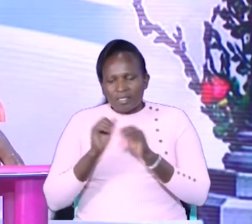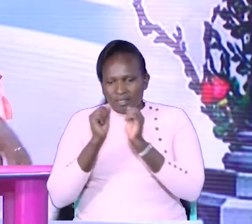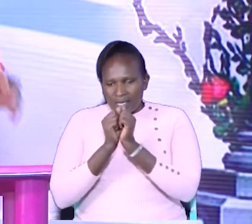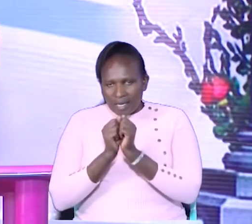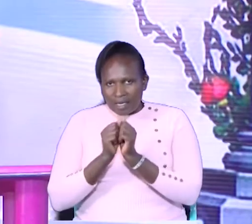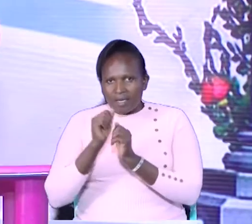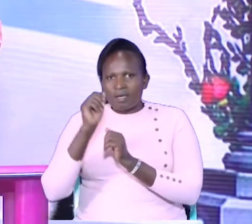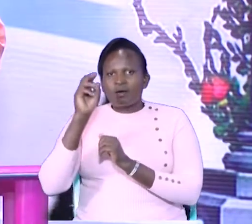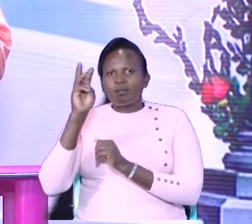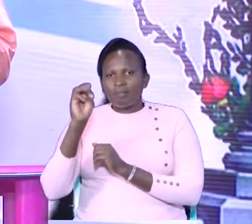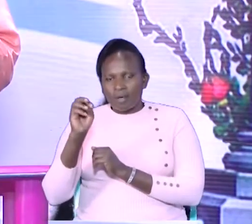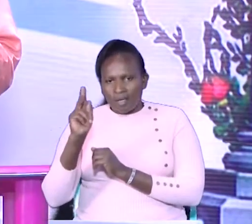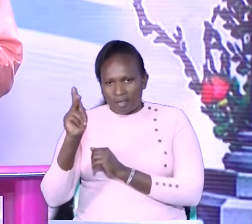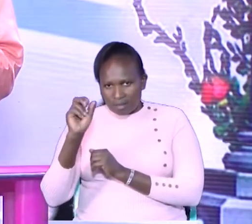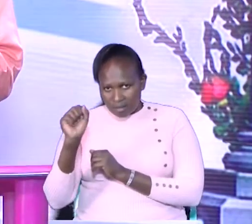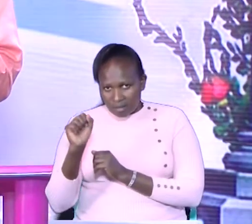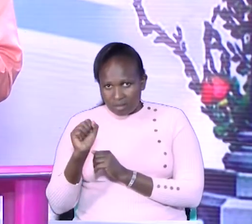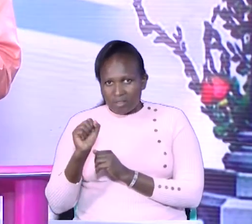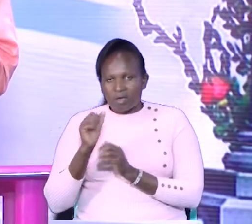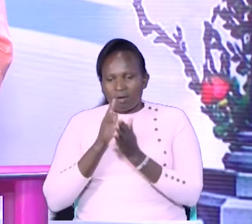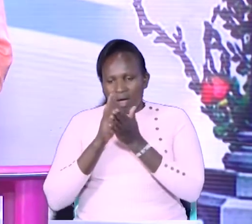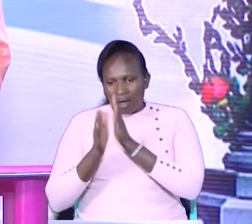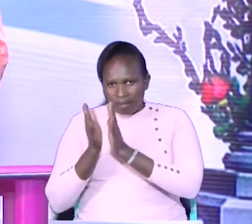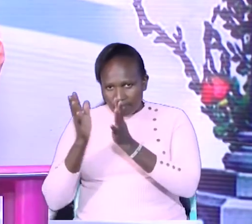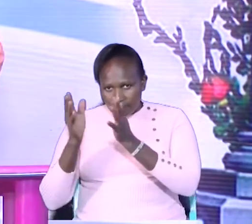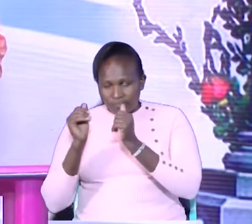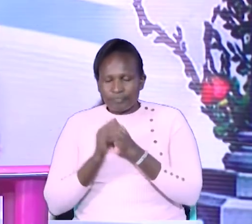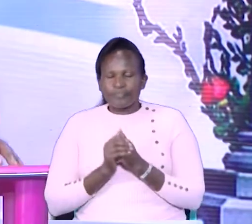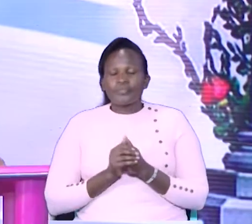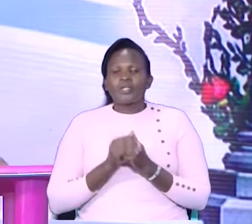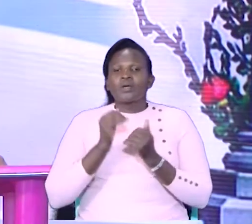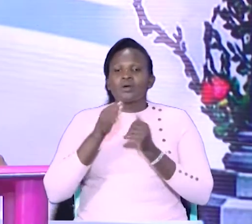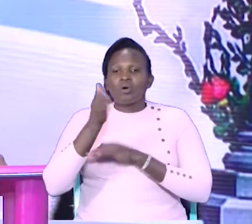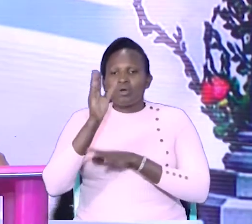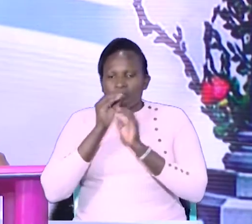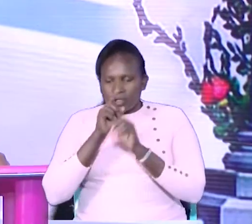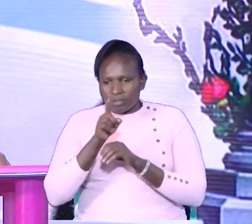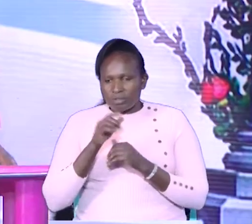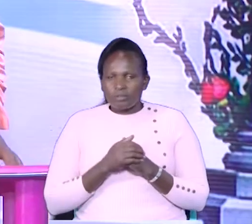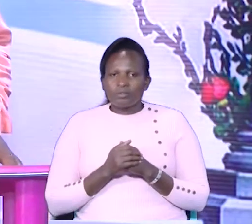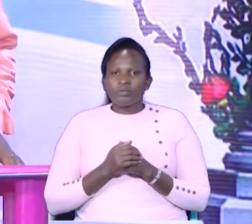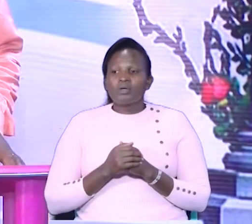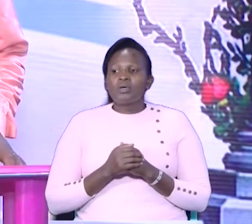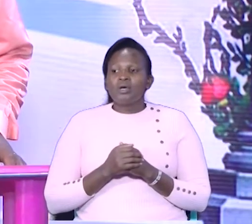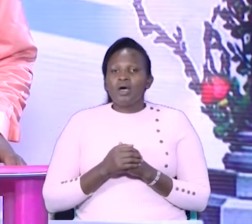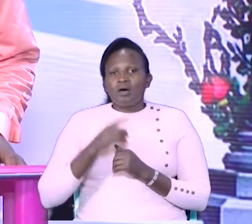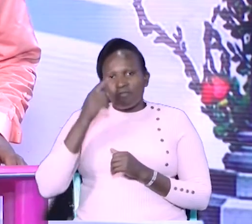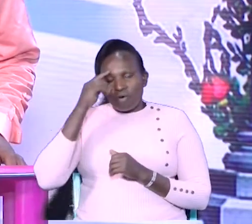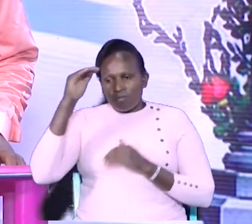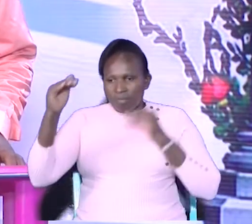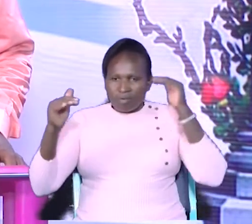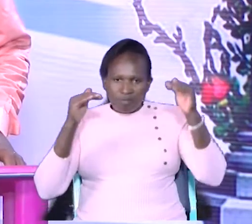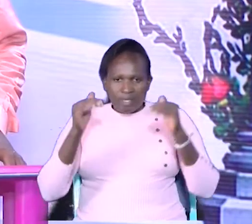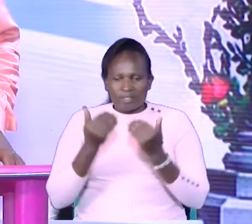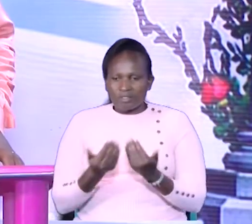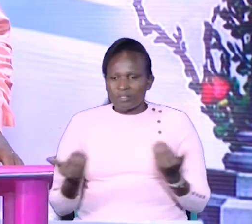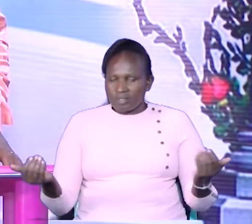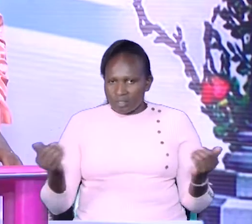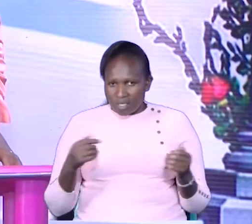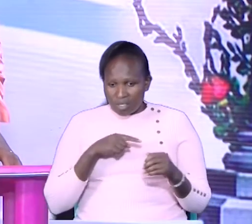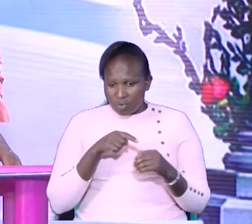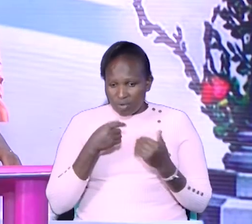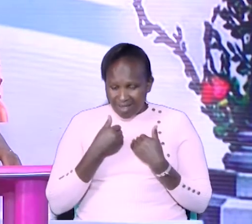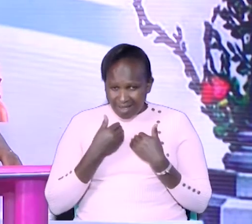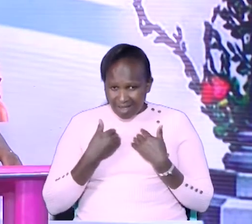marks, tunaweza kumuappreciate. God bless you. Na kwa hawa wengine upper classes, tulikuwa